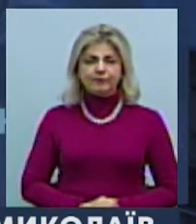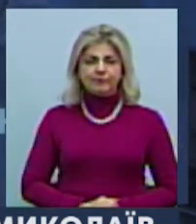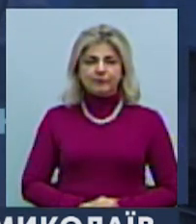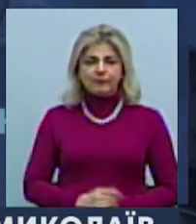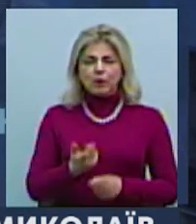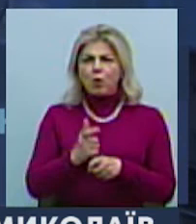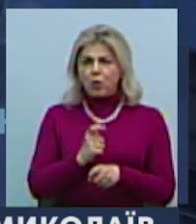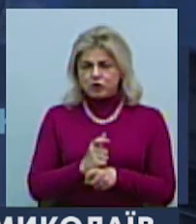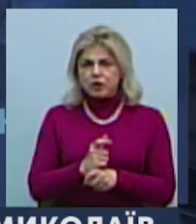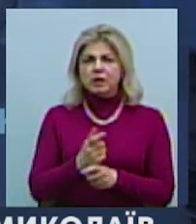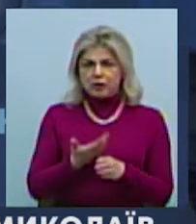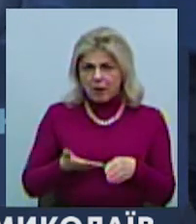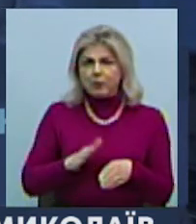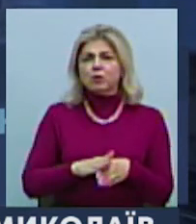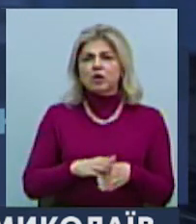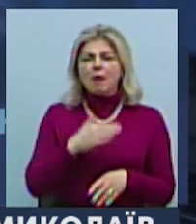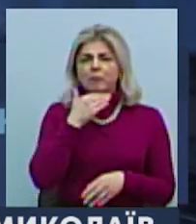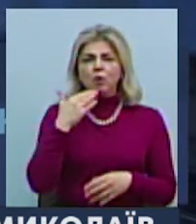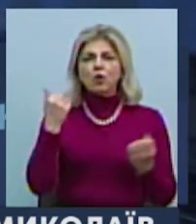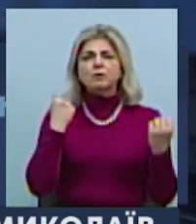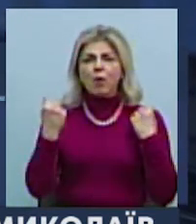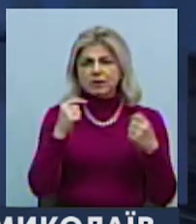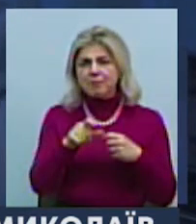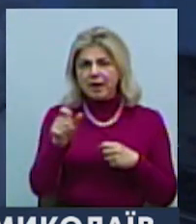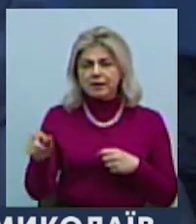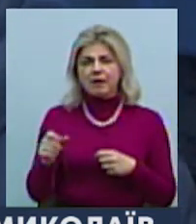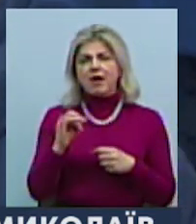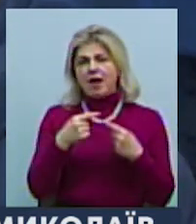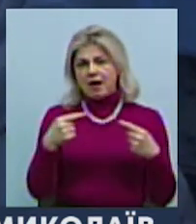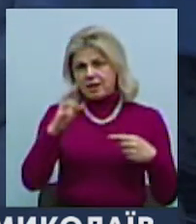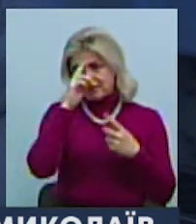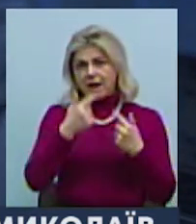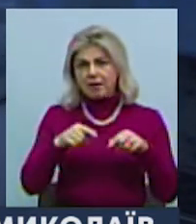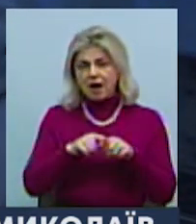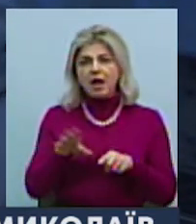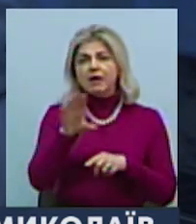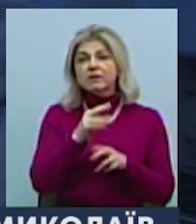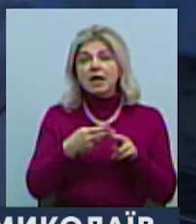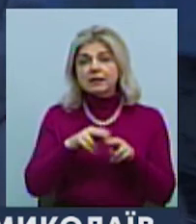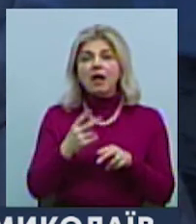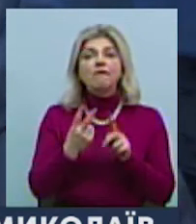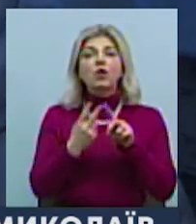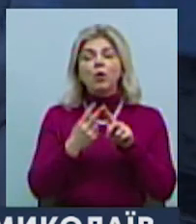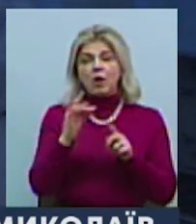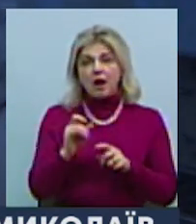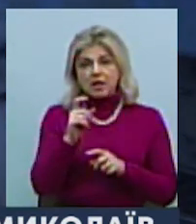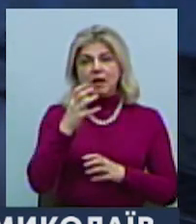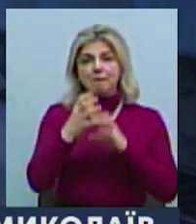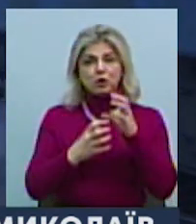Було досить напружено, багато спортсменів, різні країни. Це всього у мене другі міжнародні змагання. Але